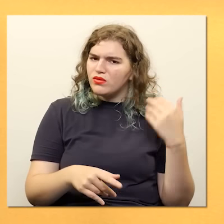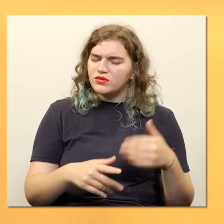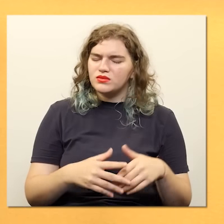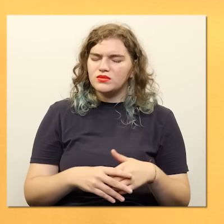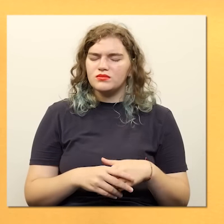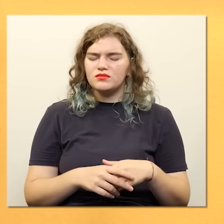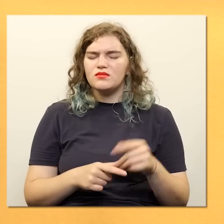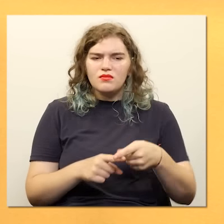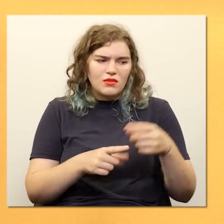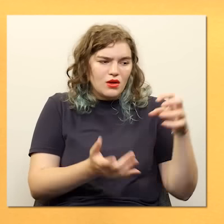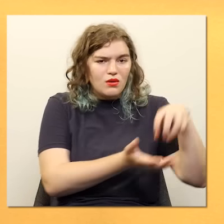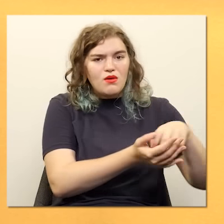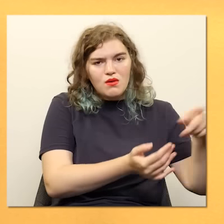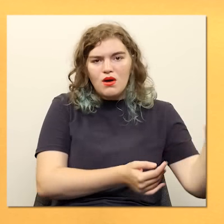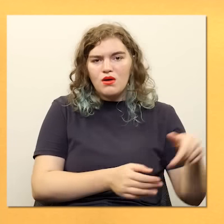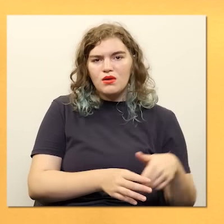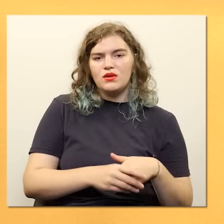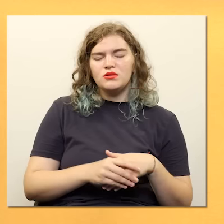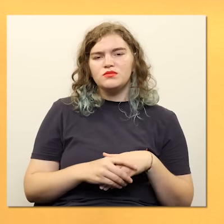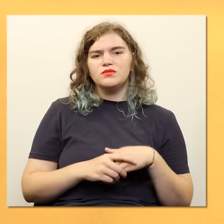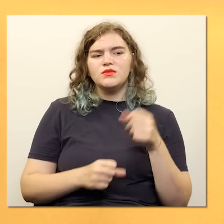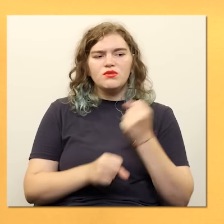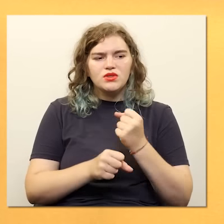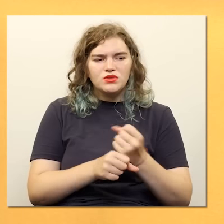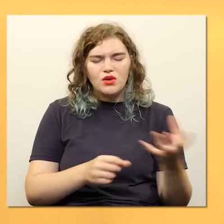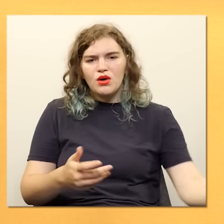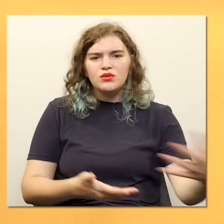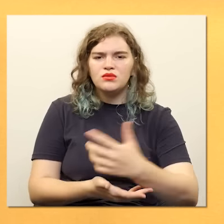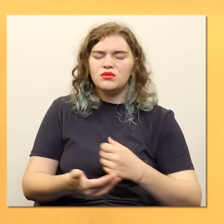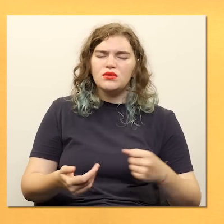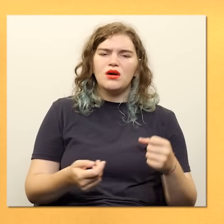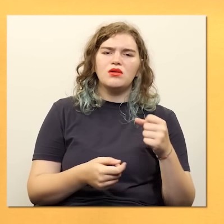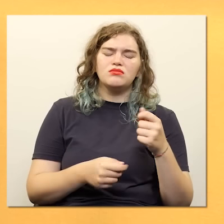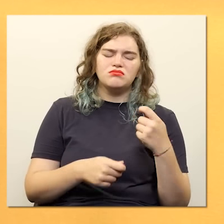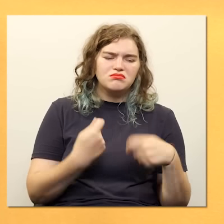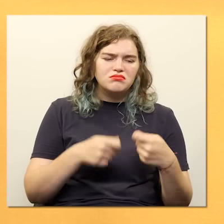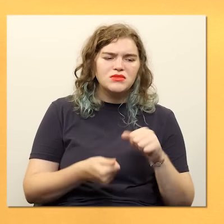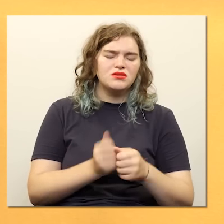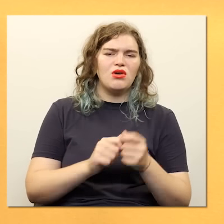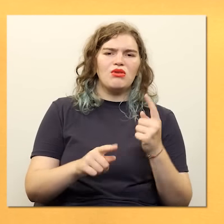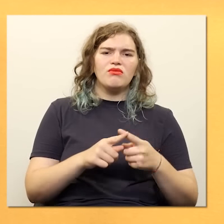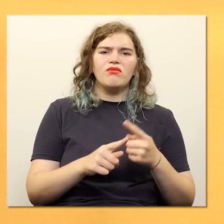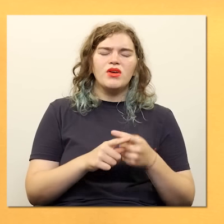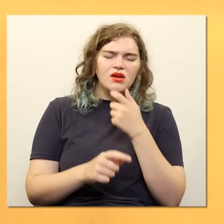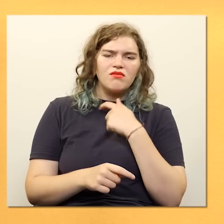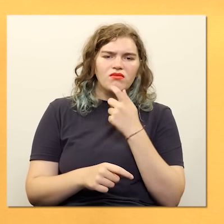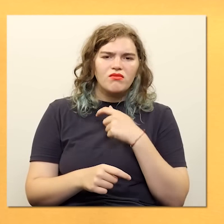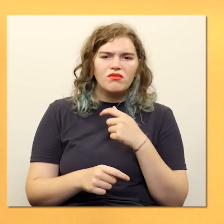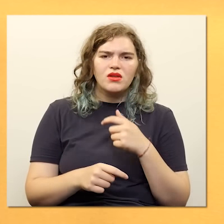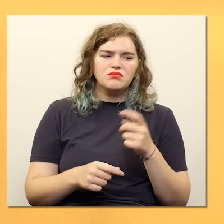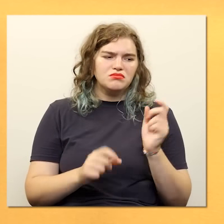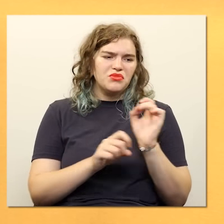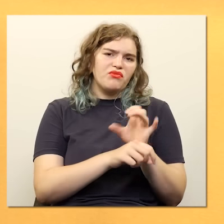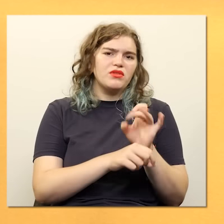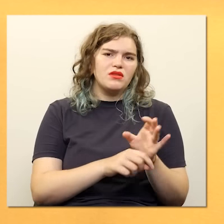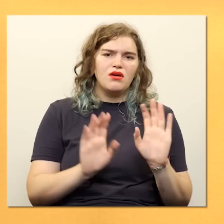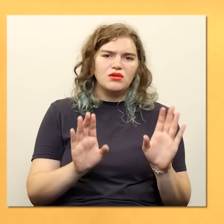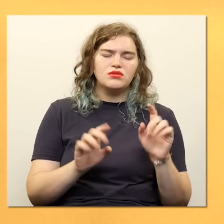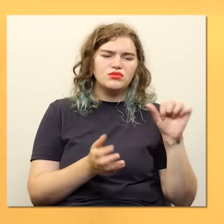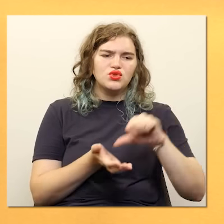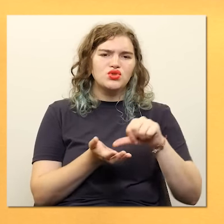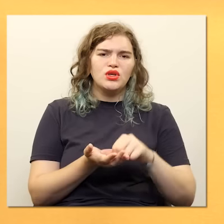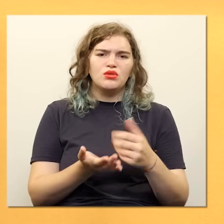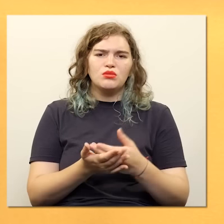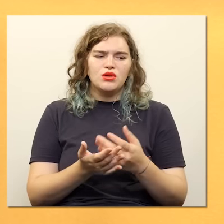corturi și acolo locuiau. Adunau cartoane, adunau fier vechi și le vindeau